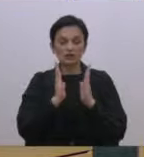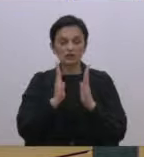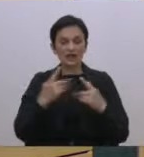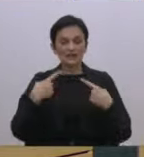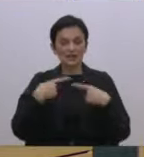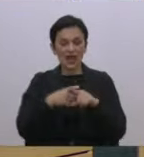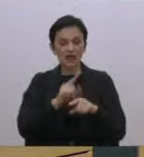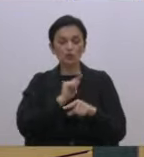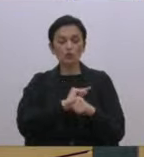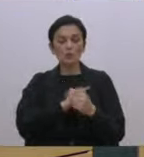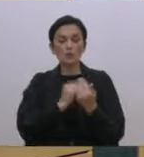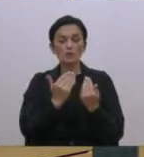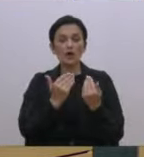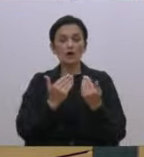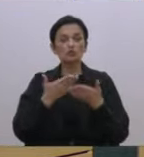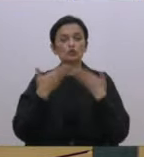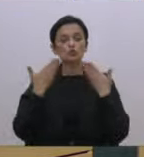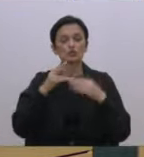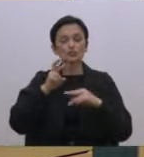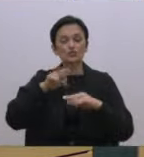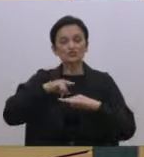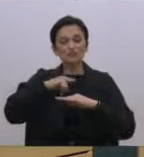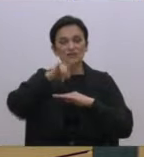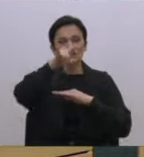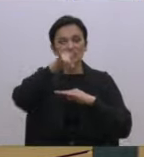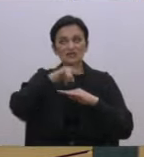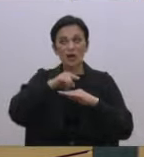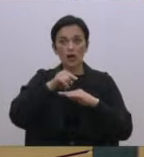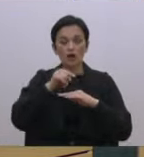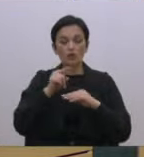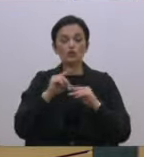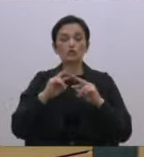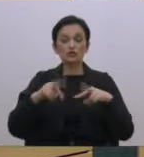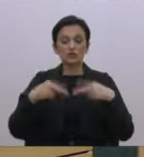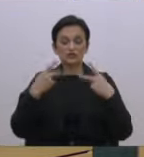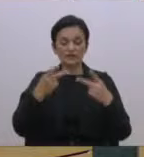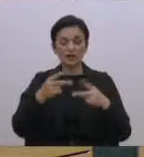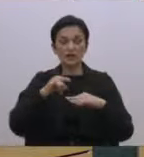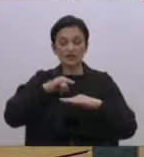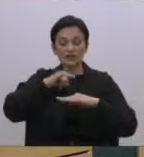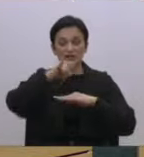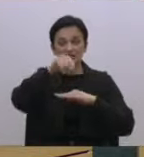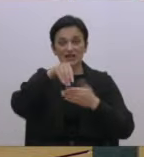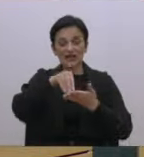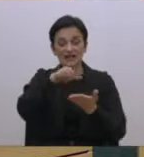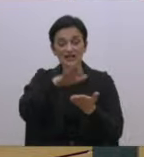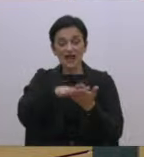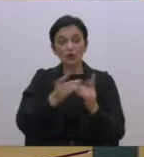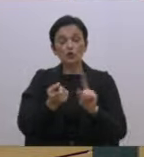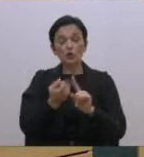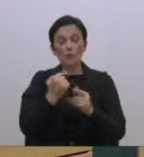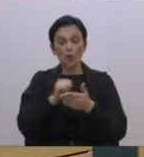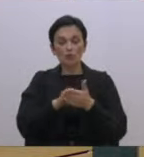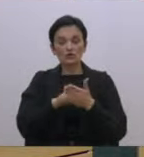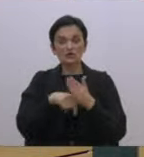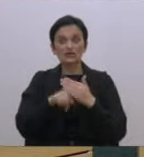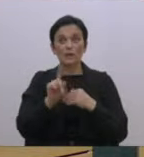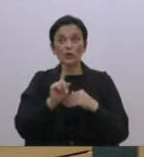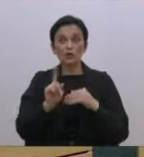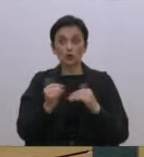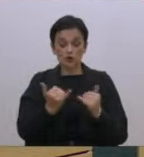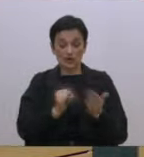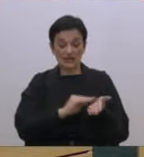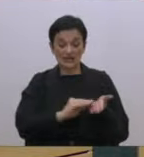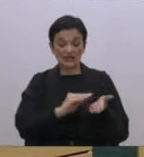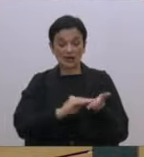ტექნიკურ მახასიათებლებს ზემსუბუქი საჰაერო ხომალდებისთვის. ცვლილება ასევე ეხება საჰაერო ხომალდის რეგისტრაციიდან მოხსნის საფუძვლებს, კერძოდ მოქმედი